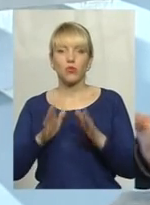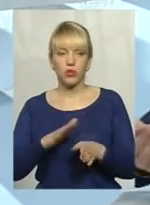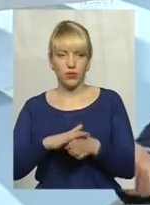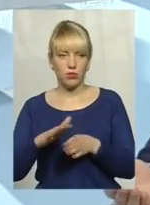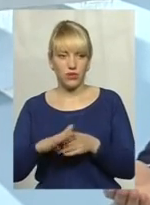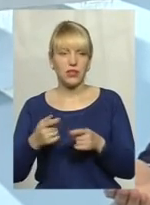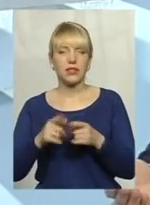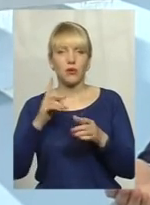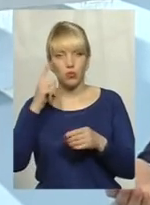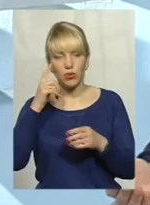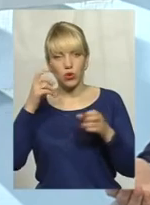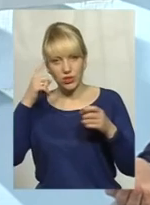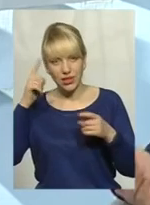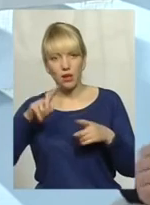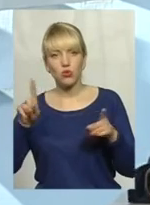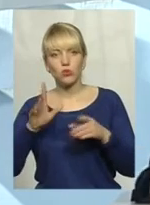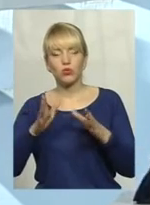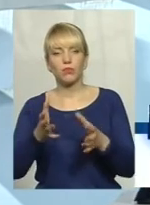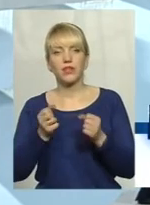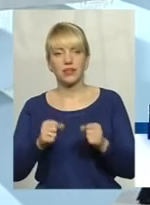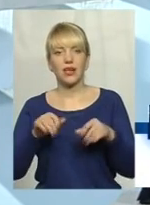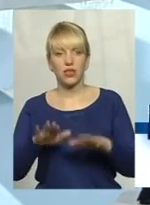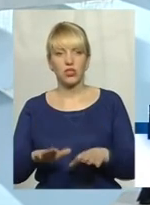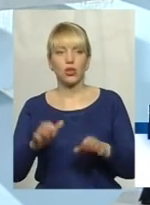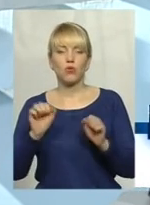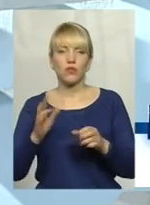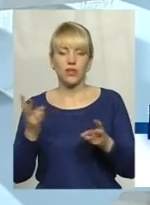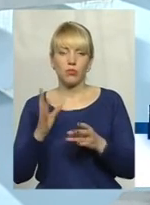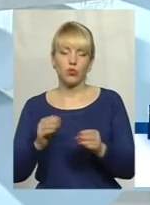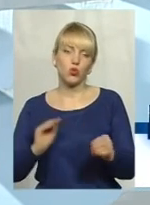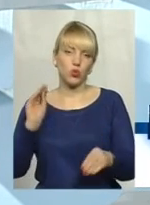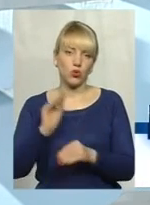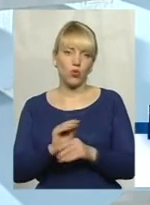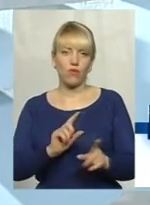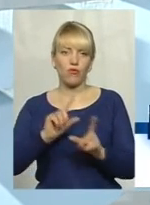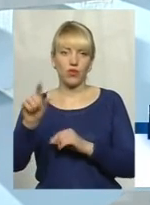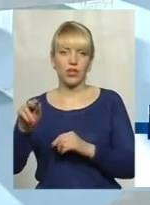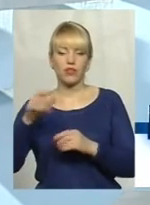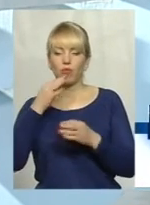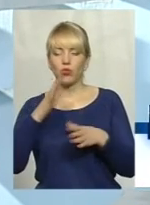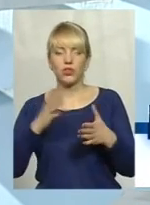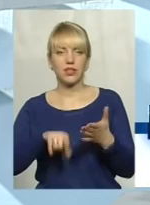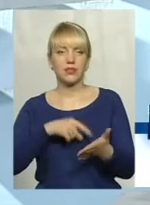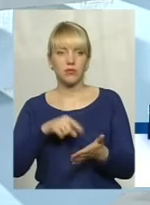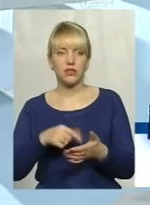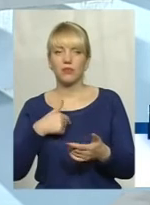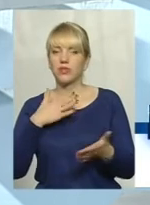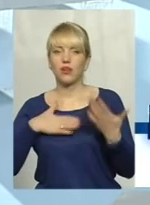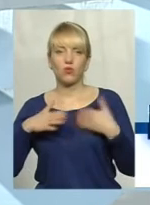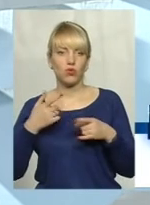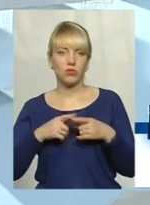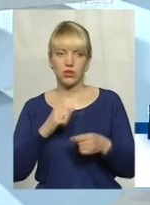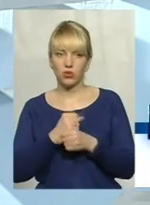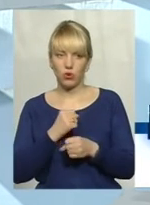далі буде прийняття самих рішень. Можливо, нам потрібно буде ще додатково виїхати в будь-яке з міст, ми це з задоволенням зробимо,